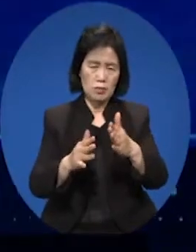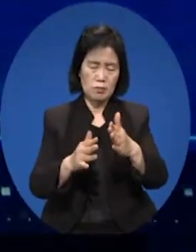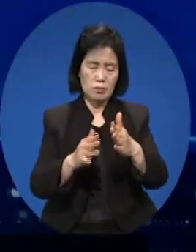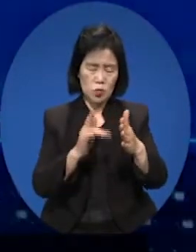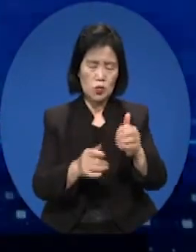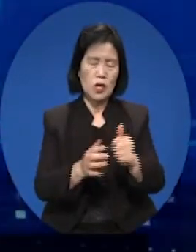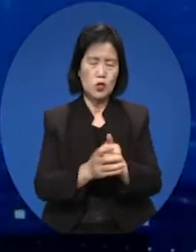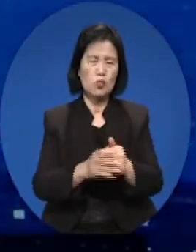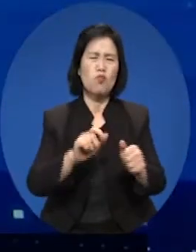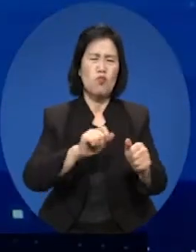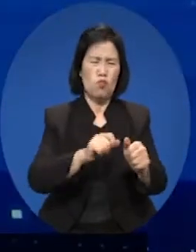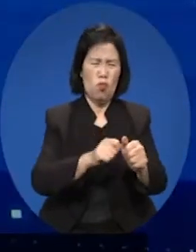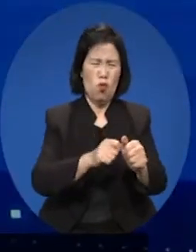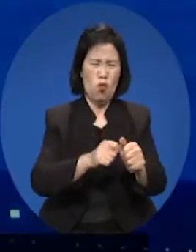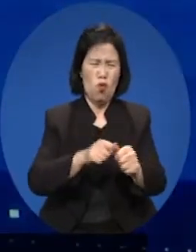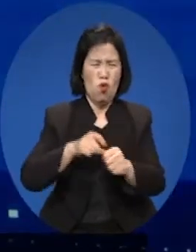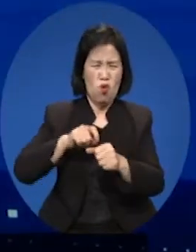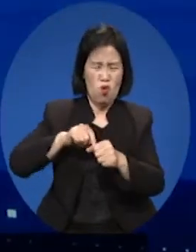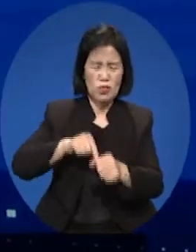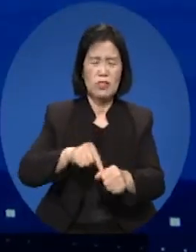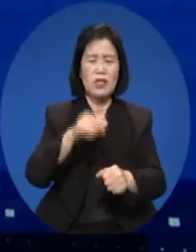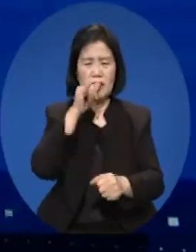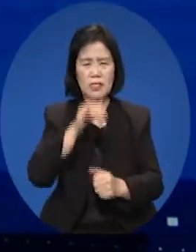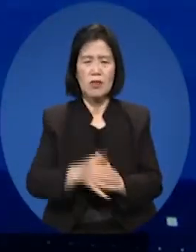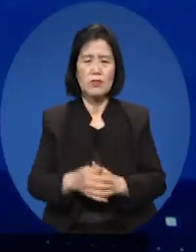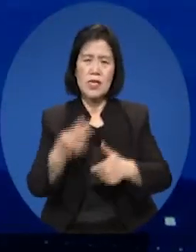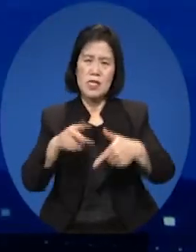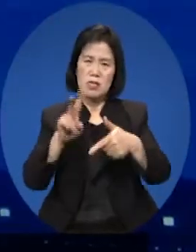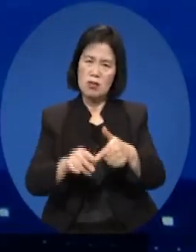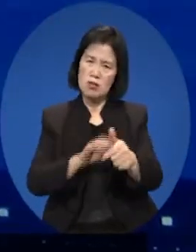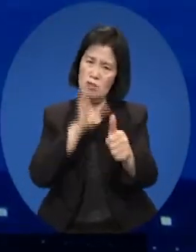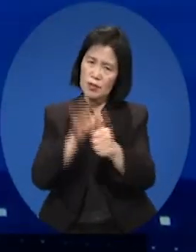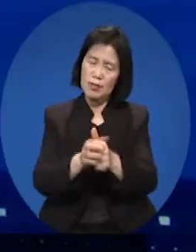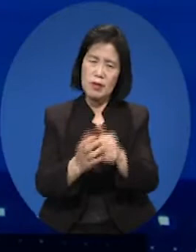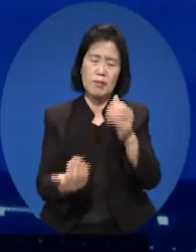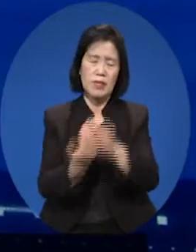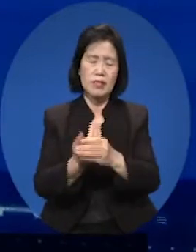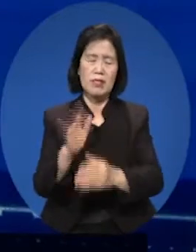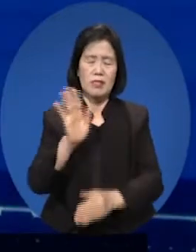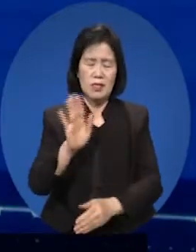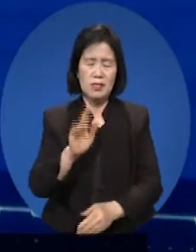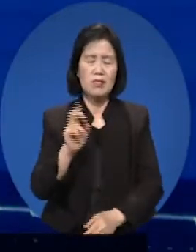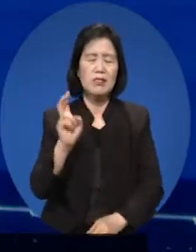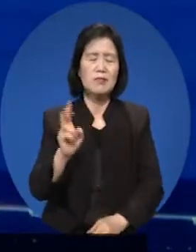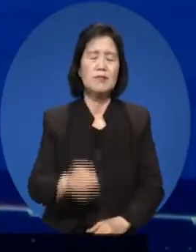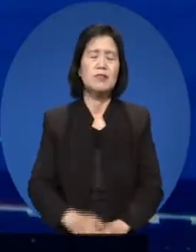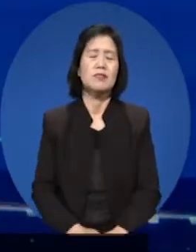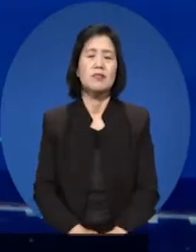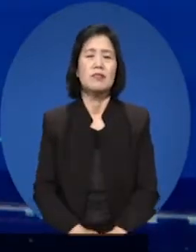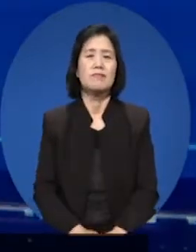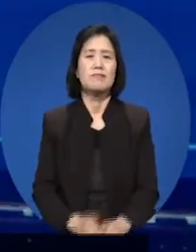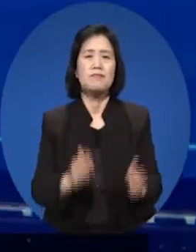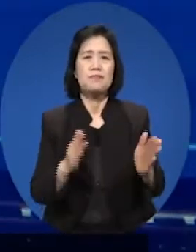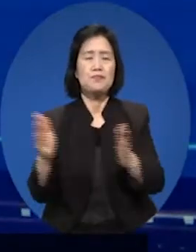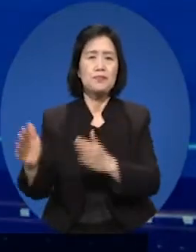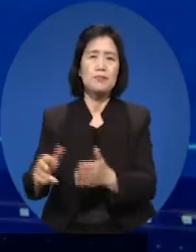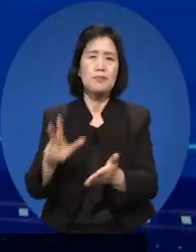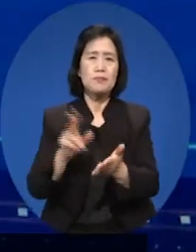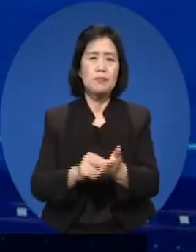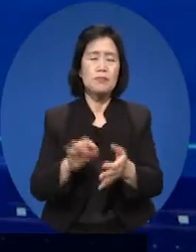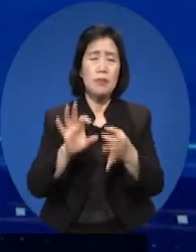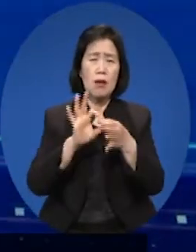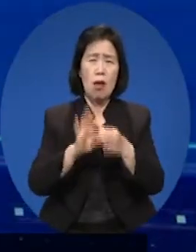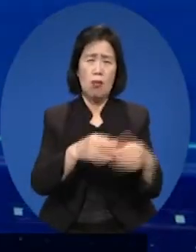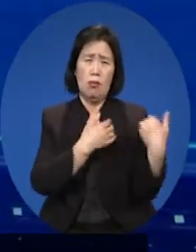말씀을 하셨고 그렇게 인천시 까지 부담을 하게 될 일이 발생할 것 같지는 않다 이렇게 들어봤습니다 그러면 이 문제의 계속해서